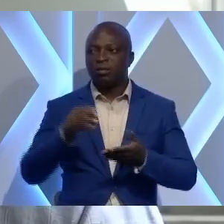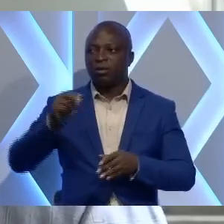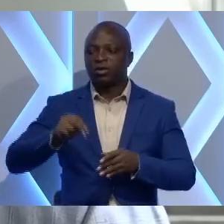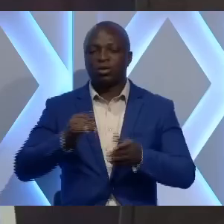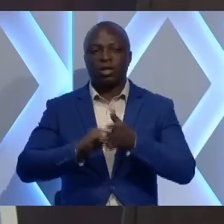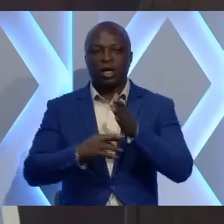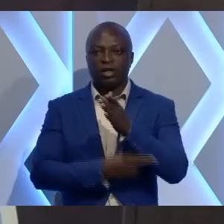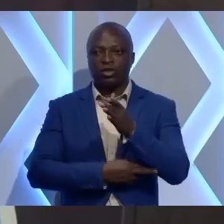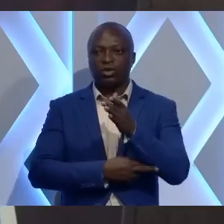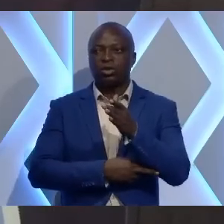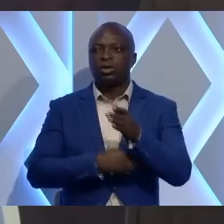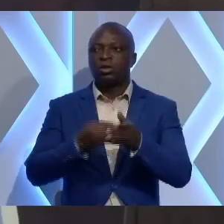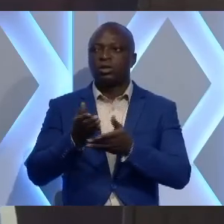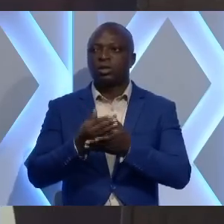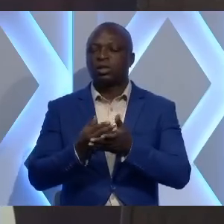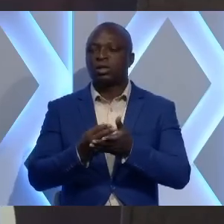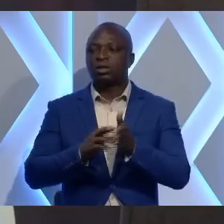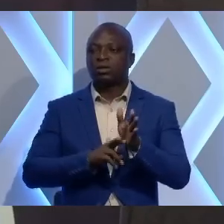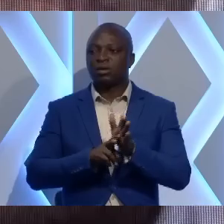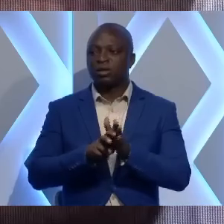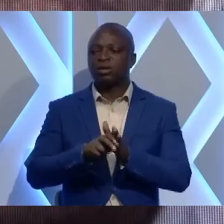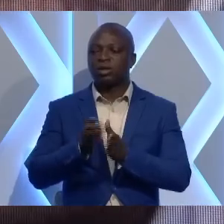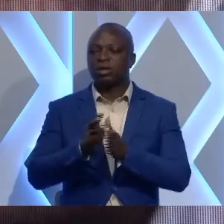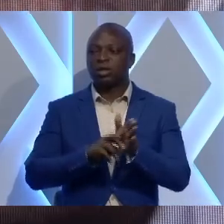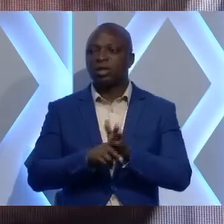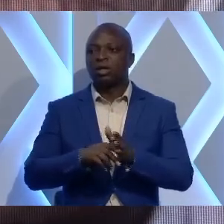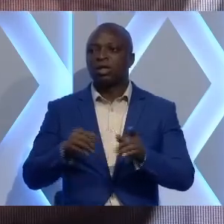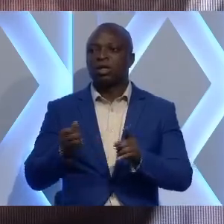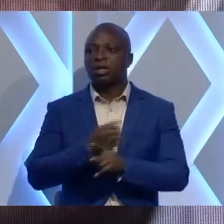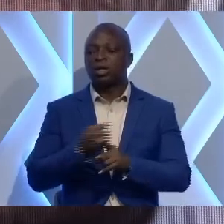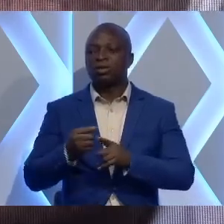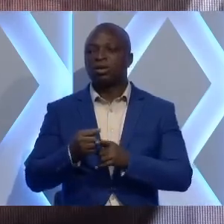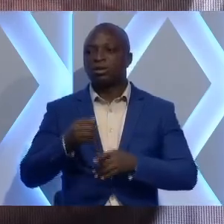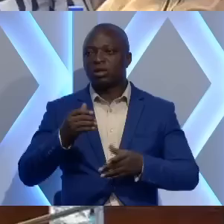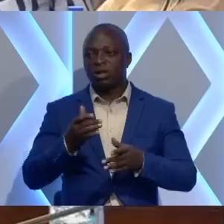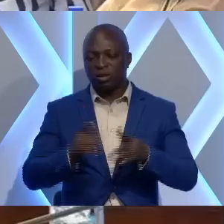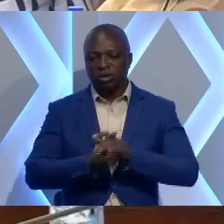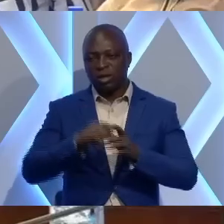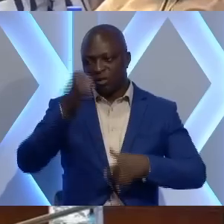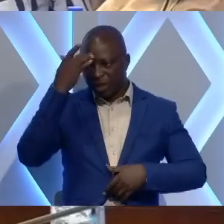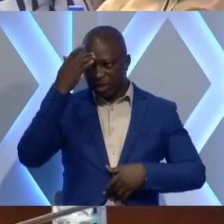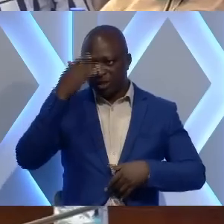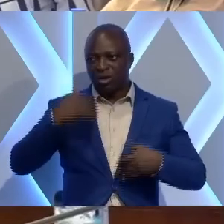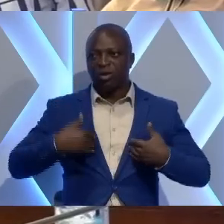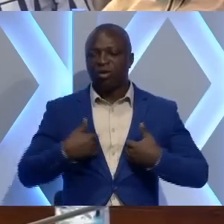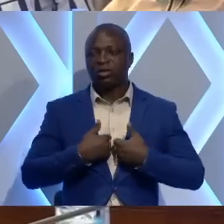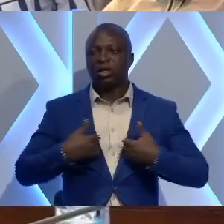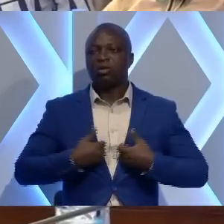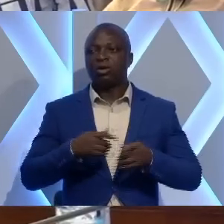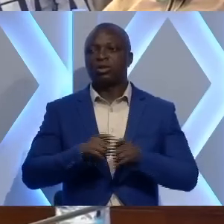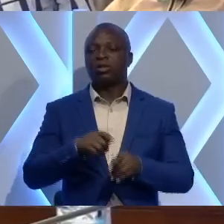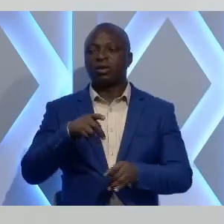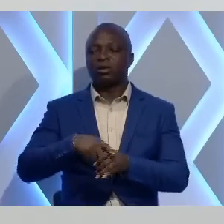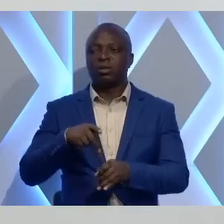la région. Les bio-agresseurs sont des vecteurs ou insectes qui causent des maladies aux plantes et aux animaux. À travers le